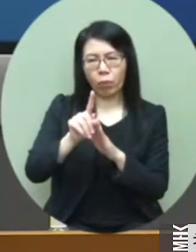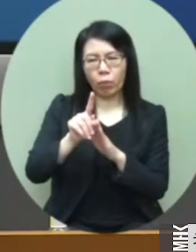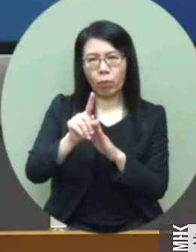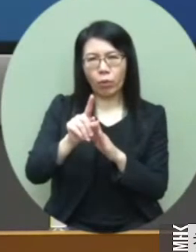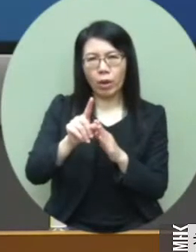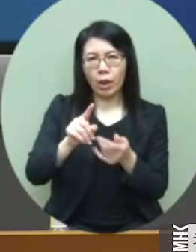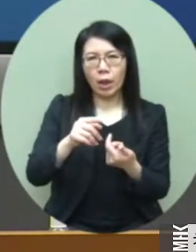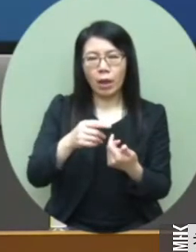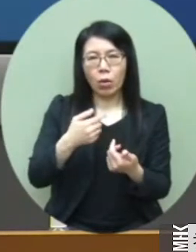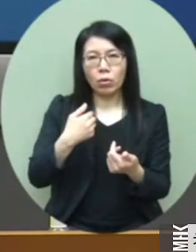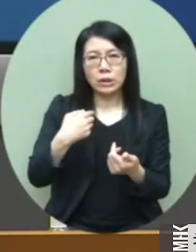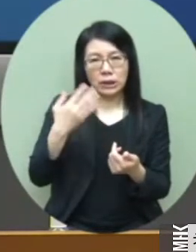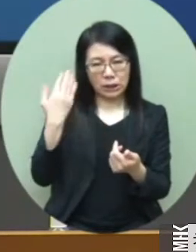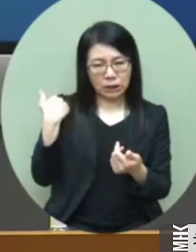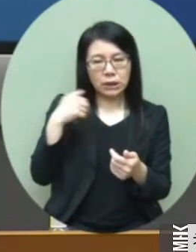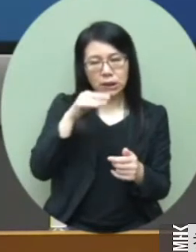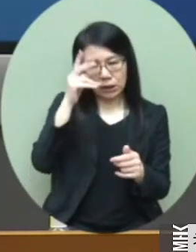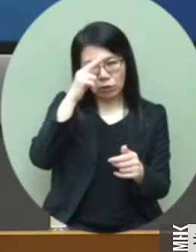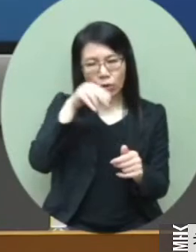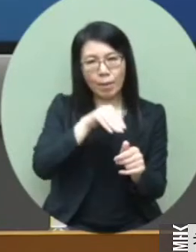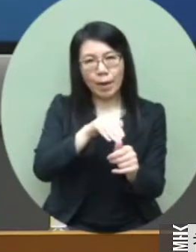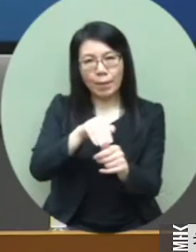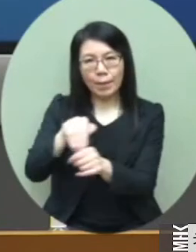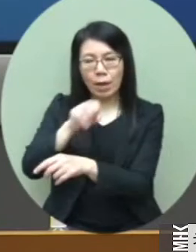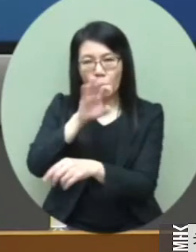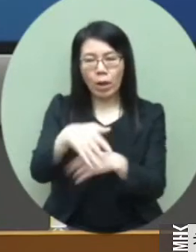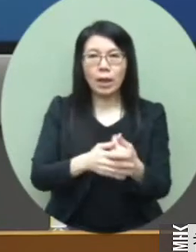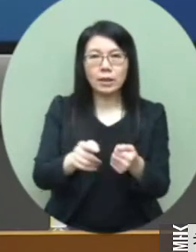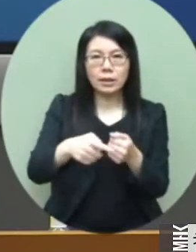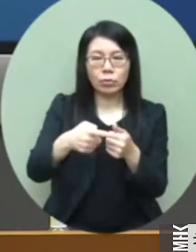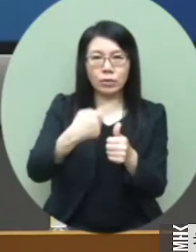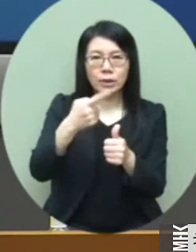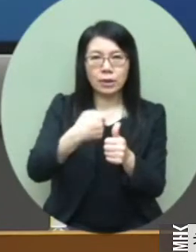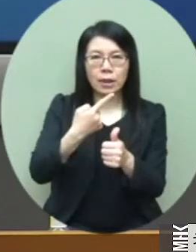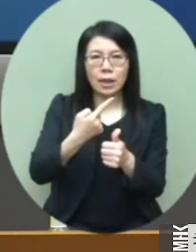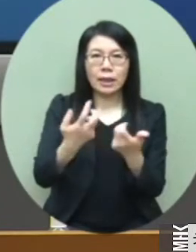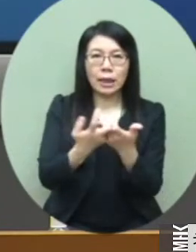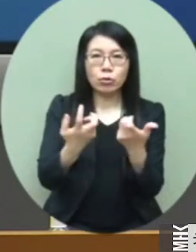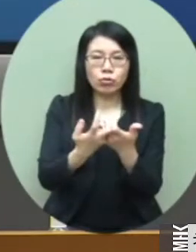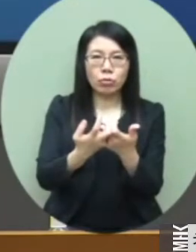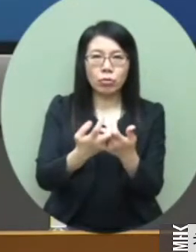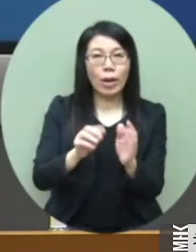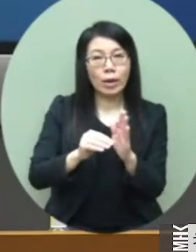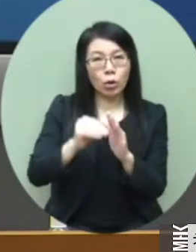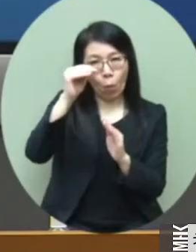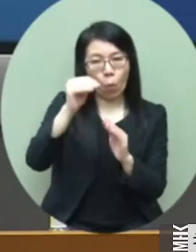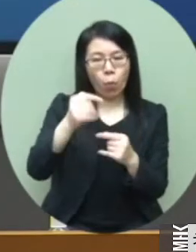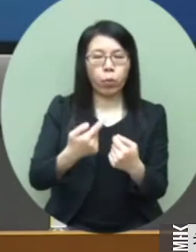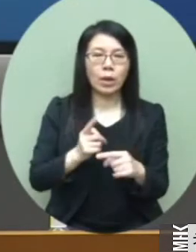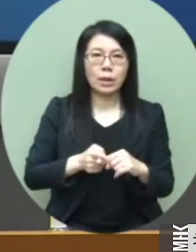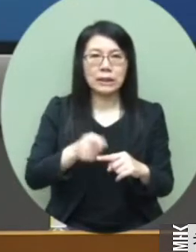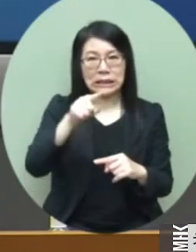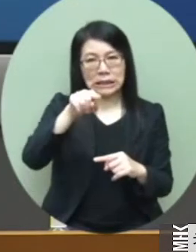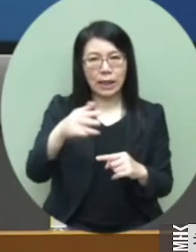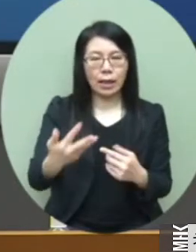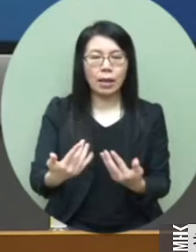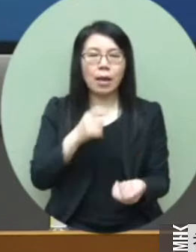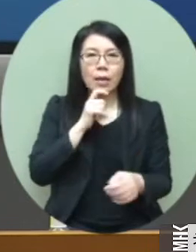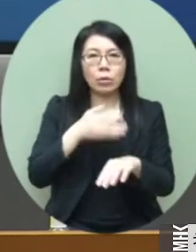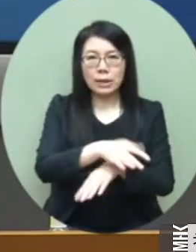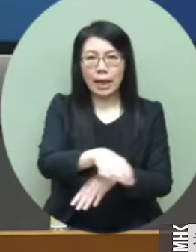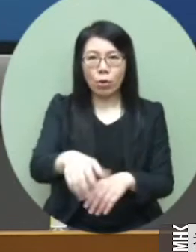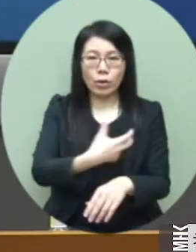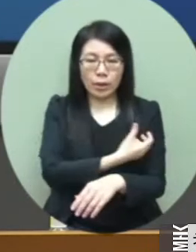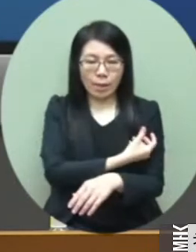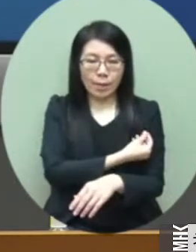諗我哋都多次呼籲啦，大家其實而家咧第一個數字咧都係高啦，第二咧就係社區仍然